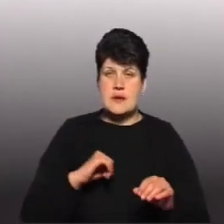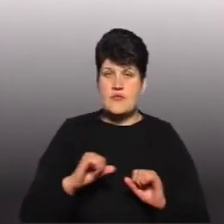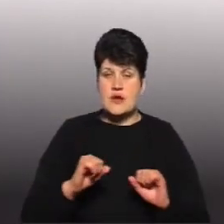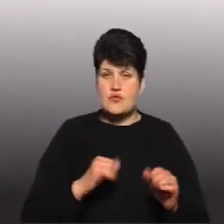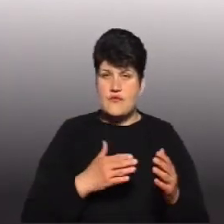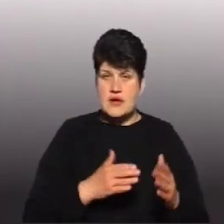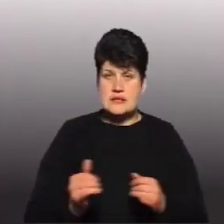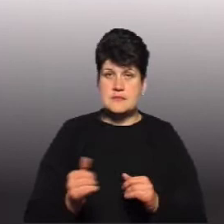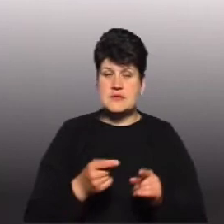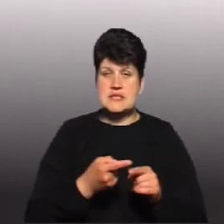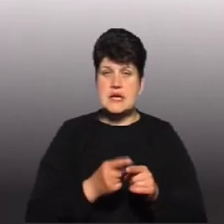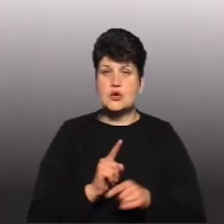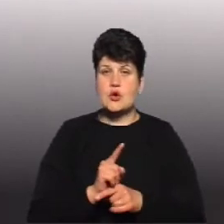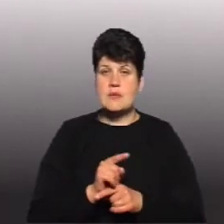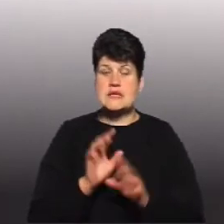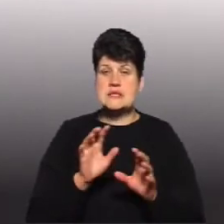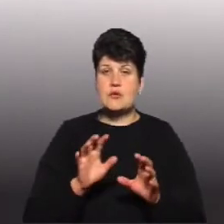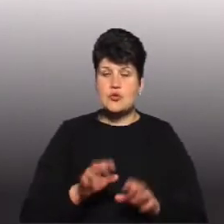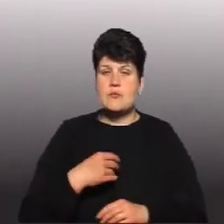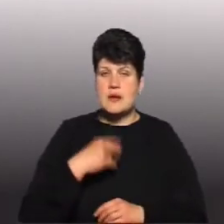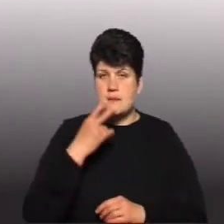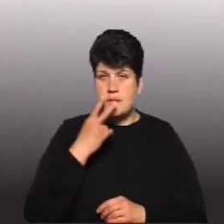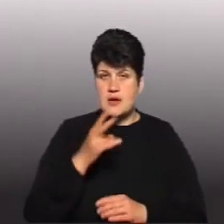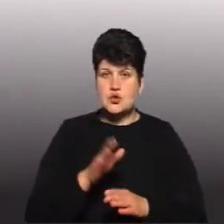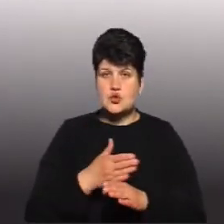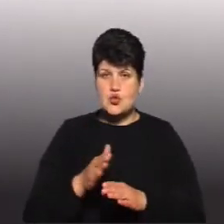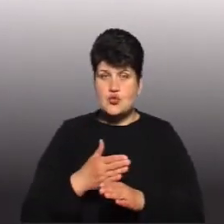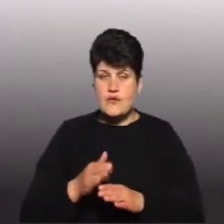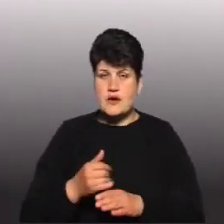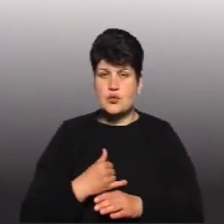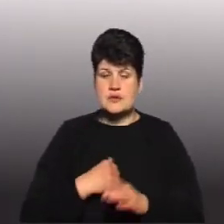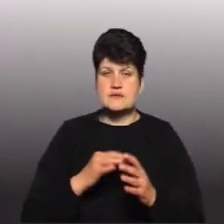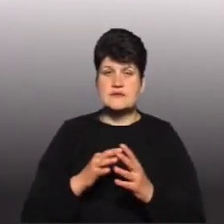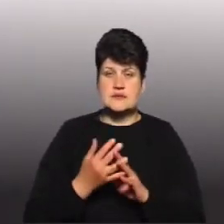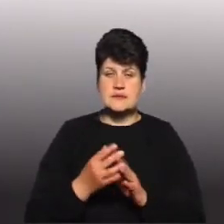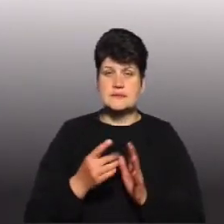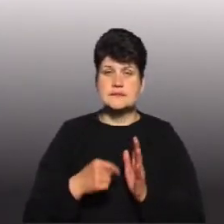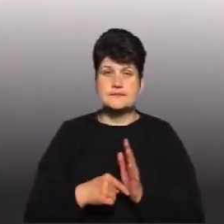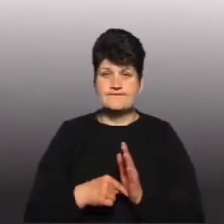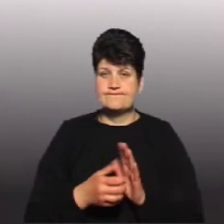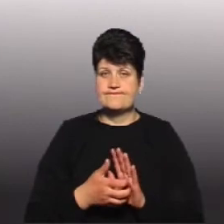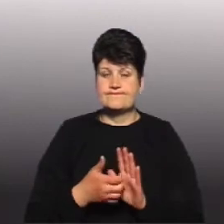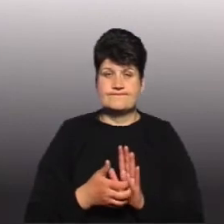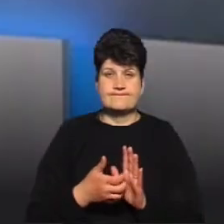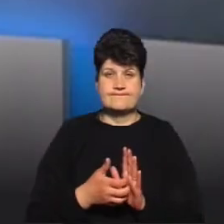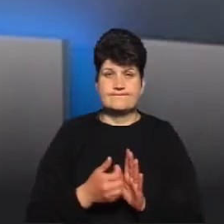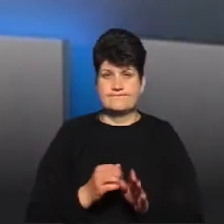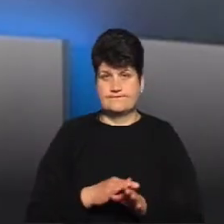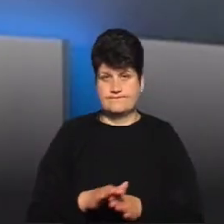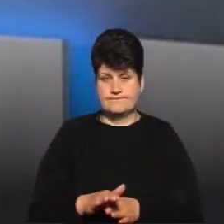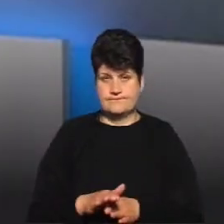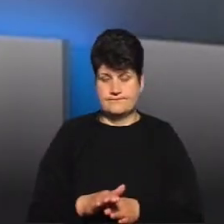закону. Ми бачимо, що і сортування в нас в населених пунктах в недостатній мірі виконується. Скільки в нас взагалі